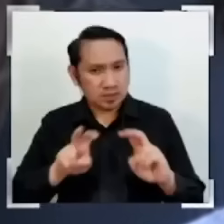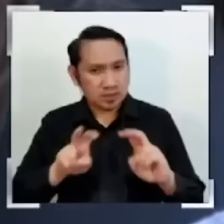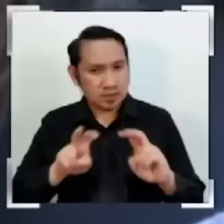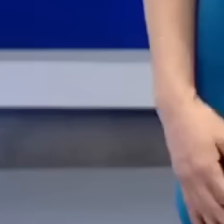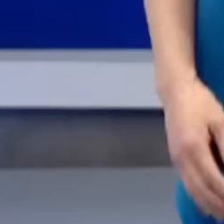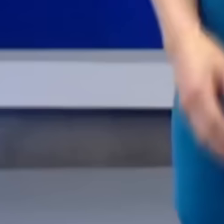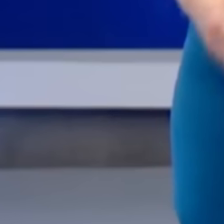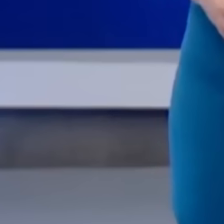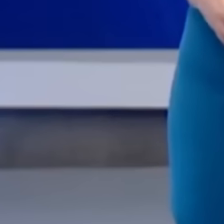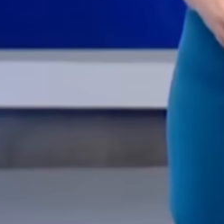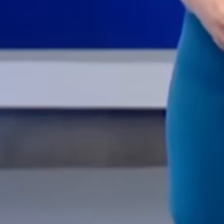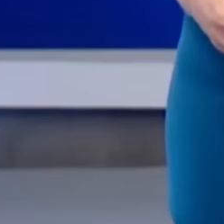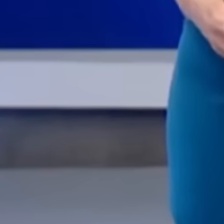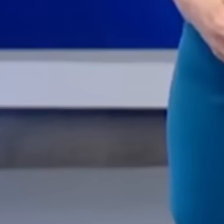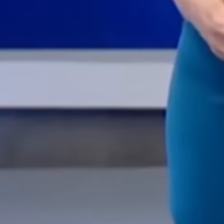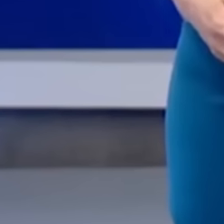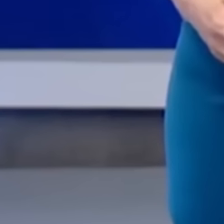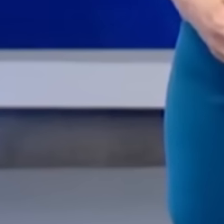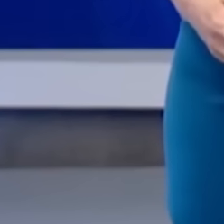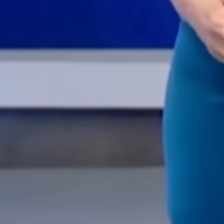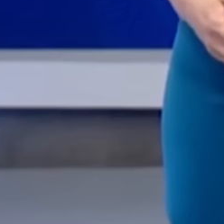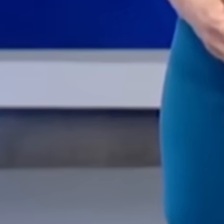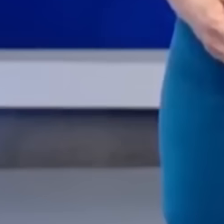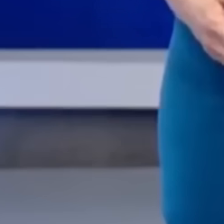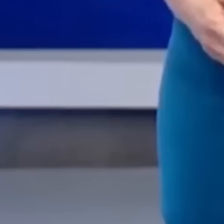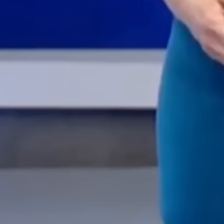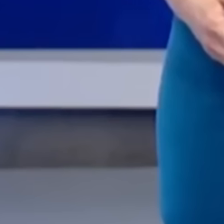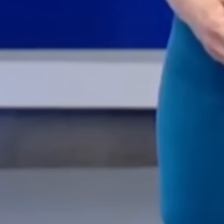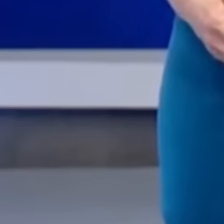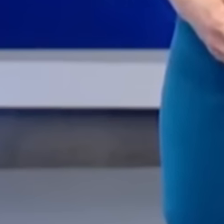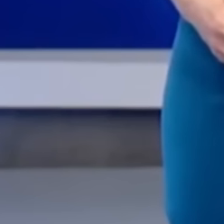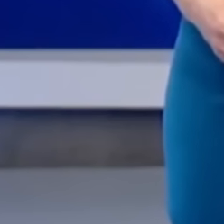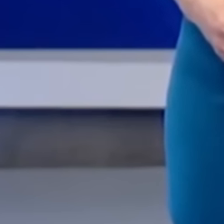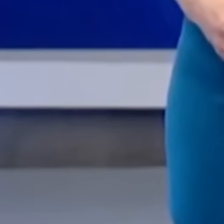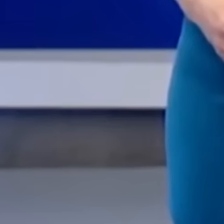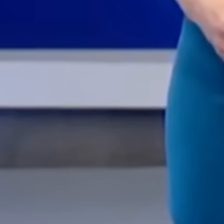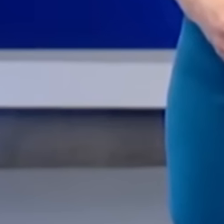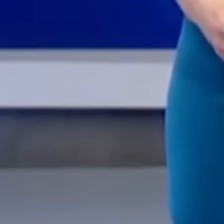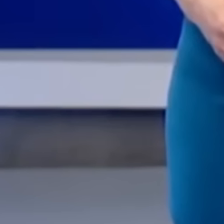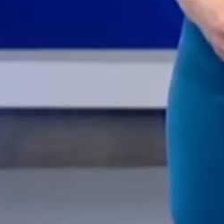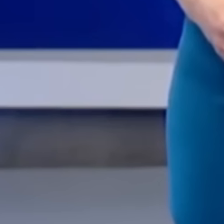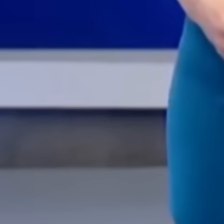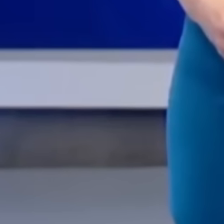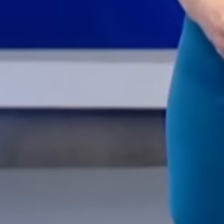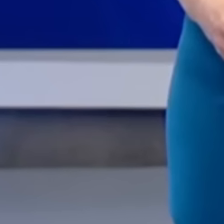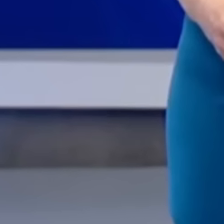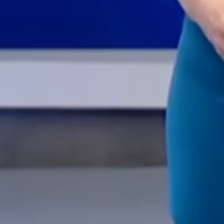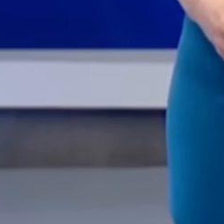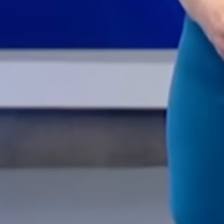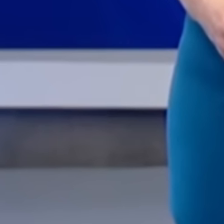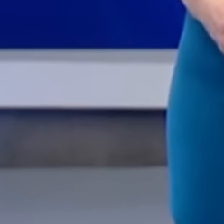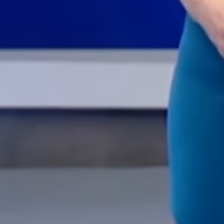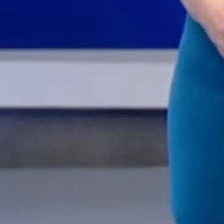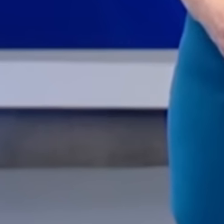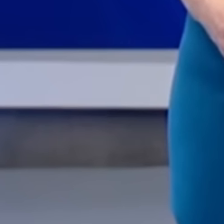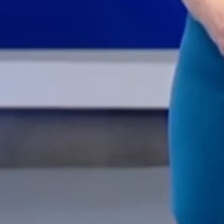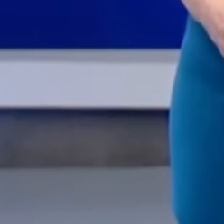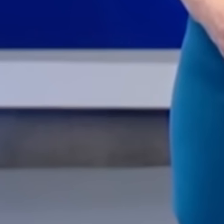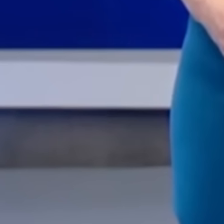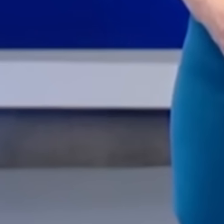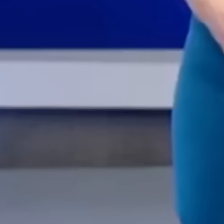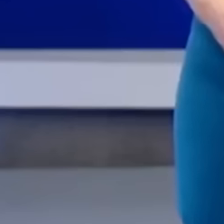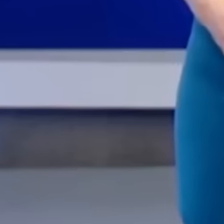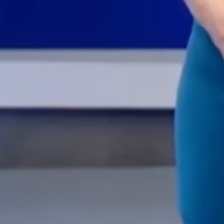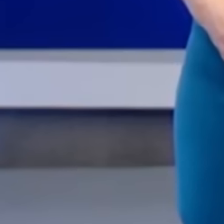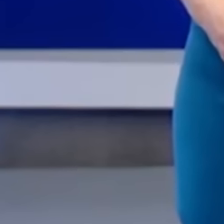saksi. Mga kapuso, sama-sama tayong maging saksi. Mag-subscribe sa GMA Integrated News sa YouTube. Para sa mga